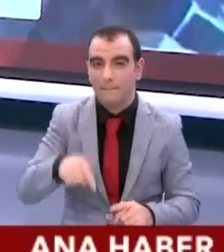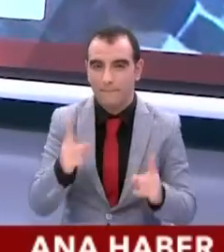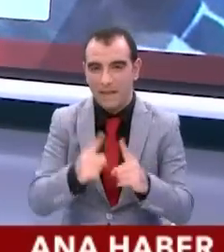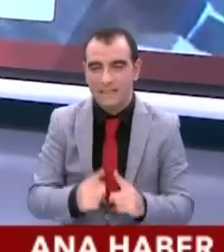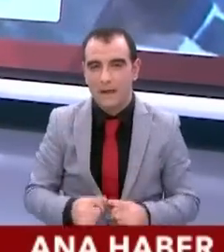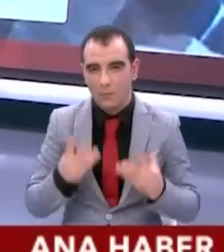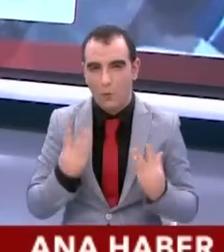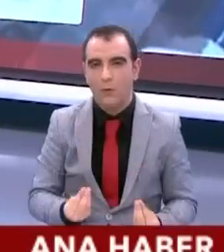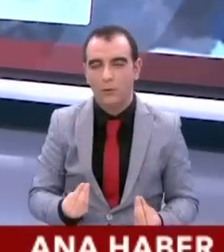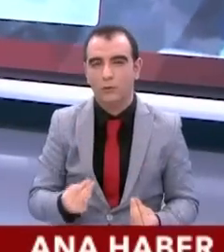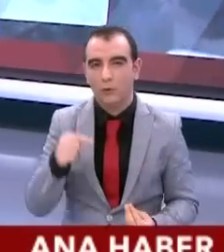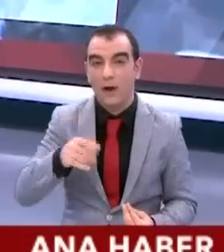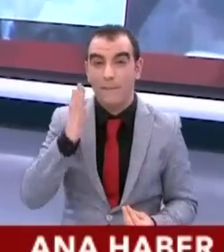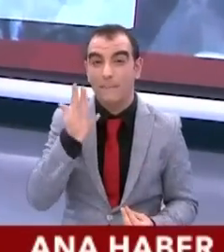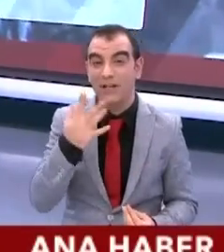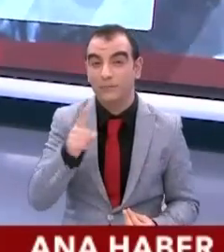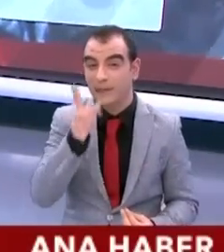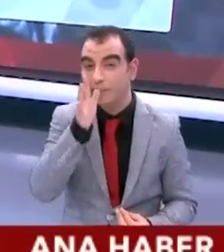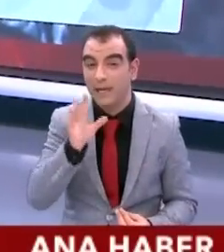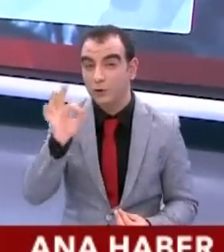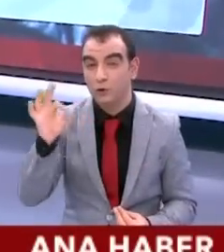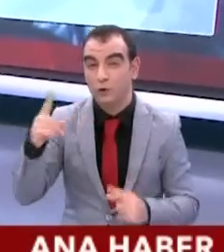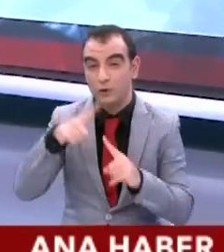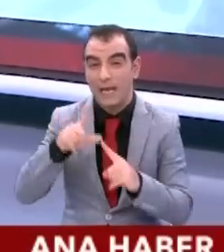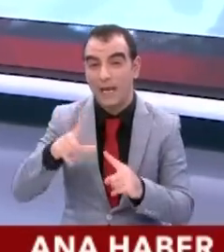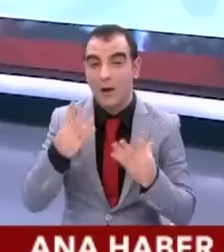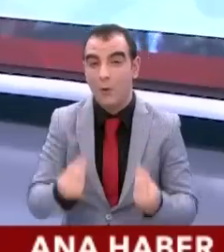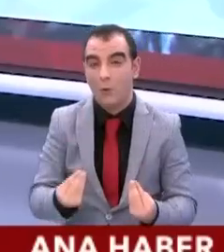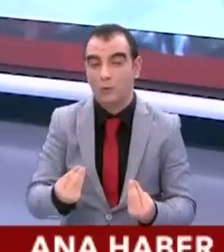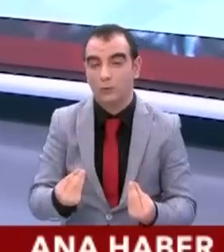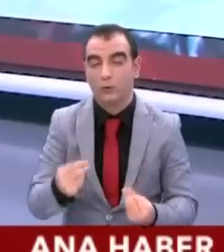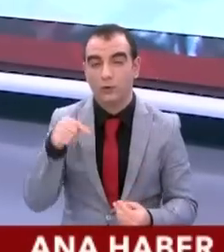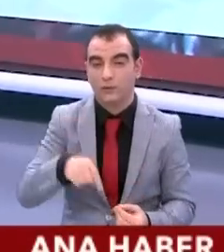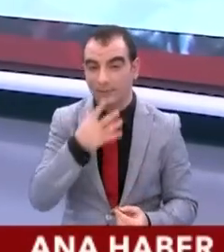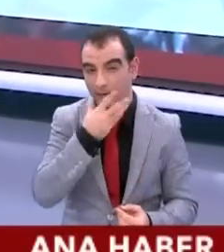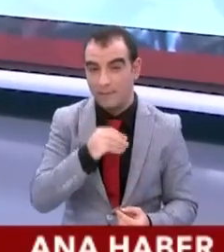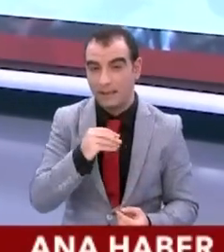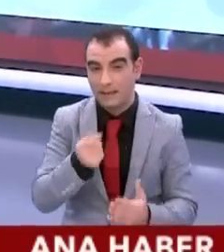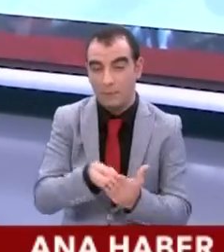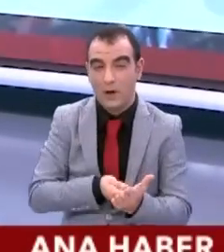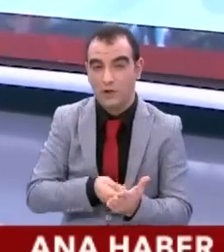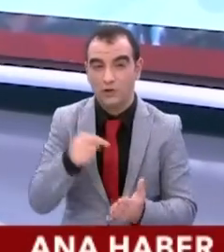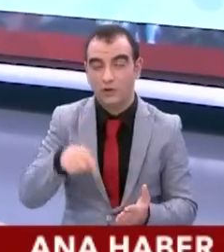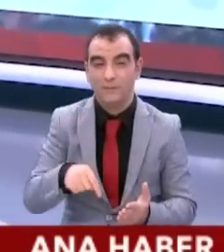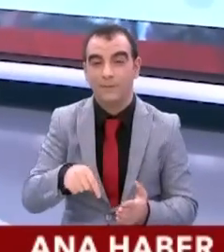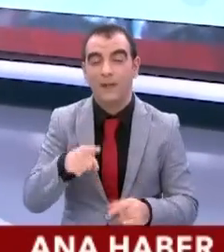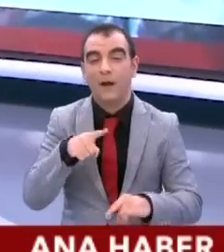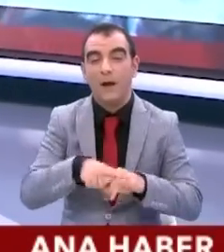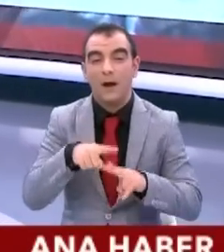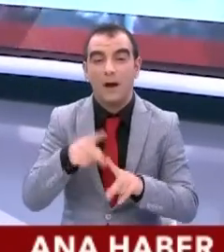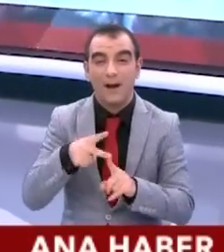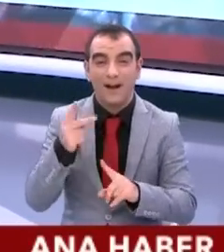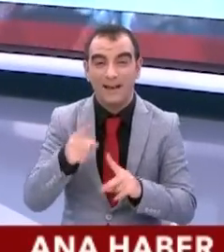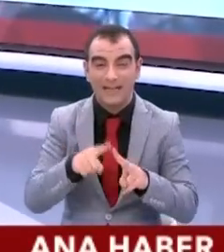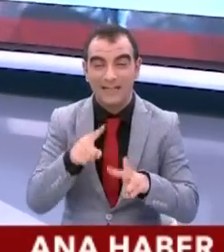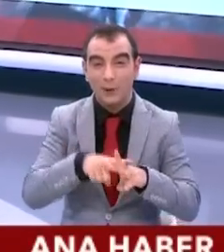oldu en düşük emekli maaşının 5500 TL olarak belirlenmesiyle Peki gelelim hazineye maliyetine Bu da